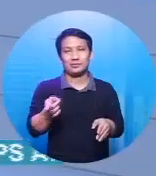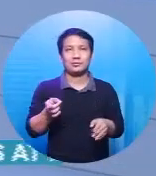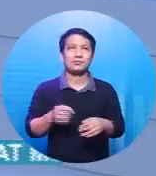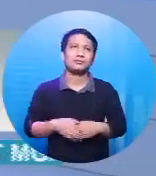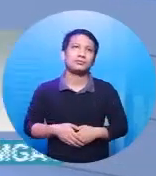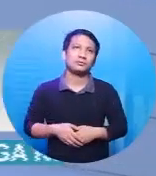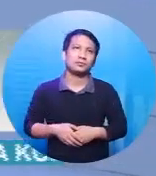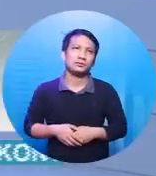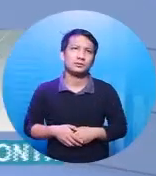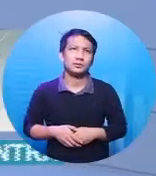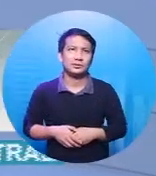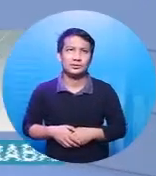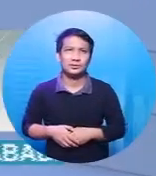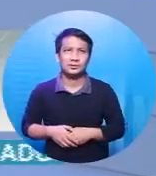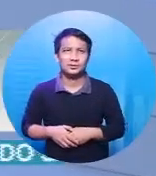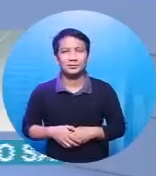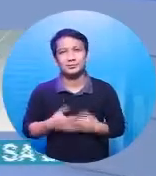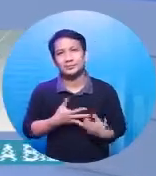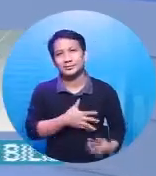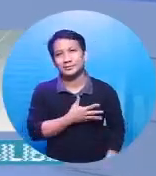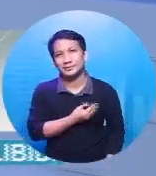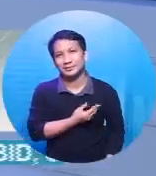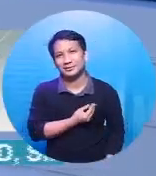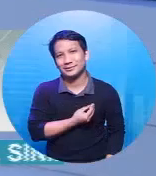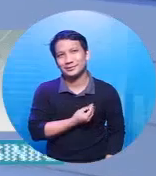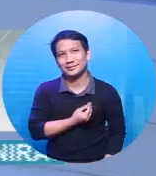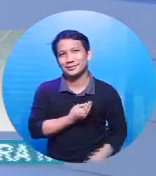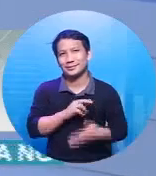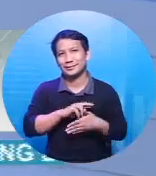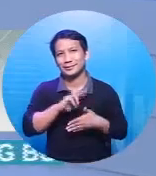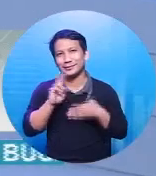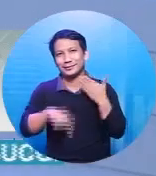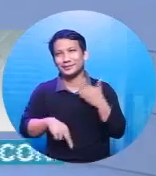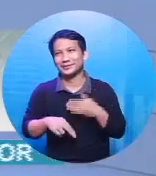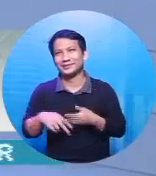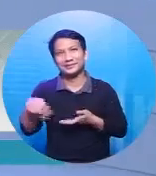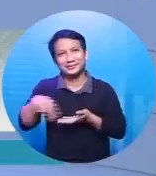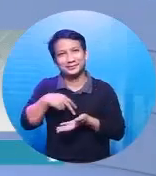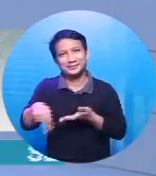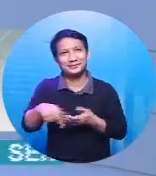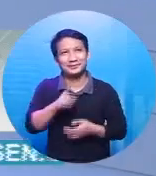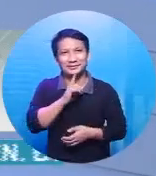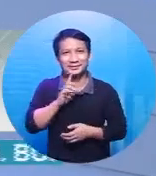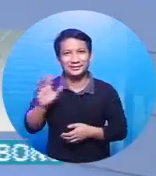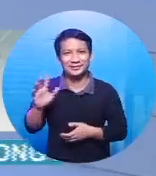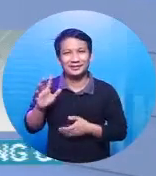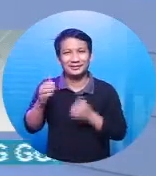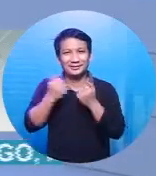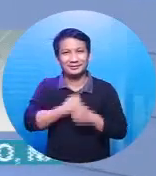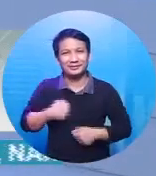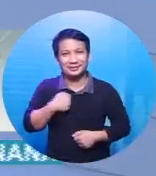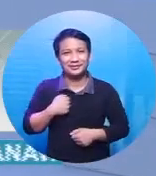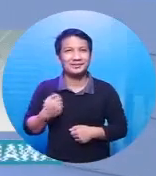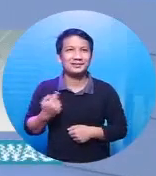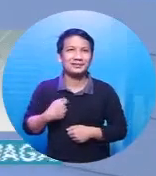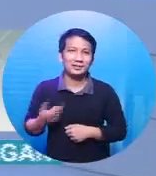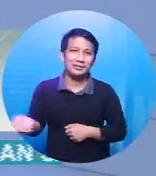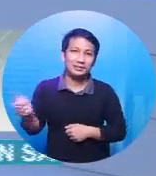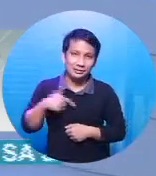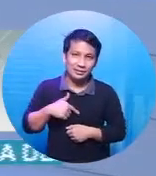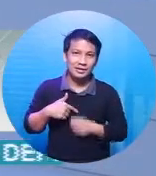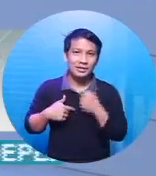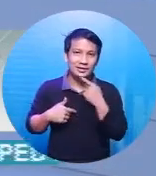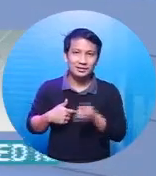Ako po. Ah, kinakabahan ako. Andito yung result. Mukhang sasayaw ako nito. Mukhang magpa-public apology ako. Ah. Anyway, nandito na po